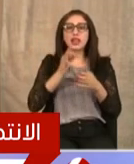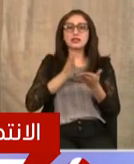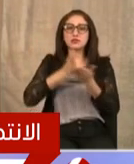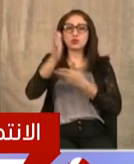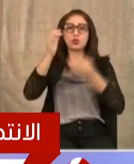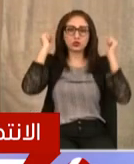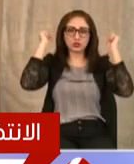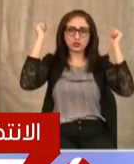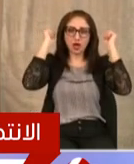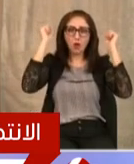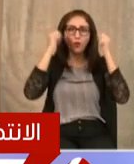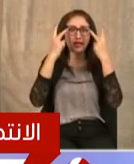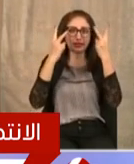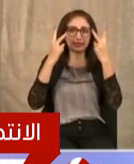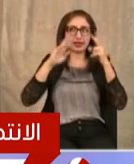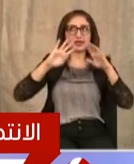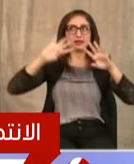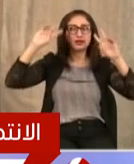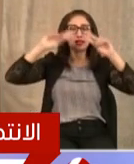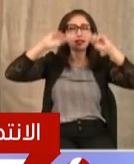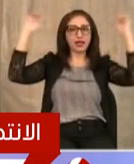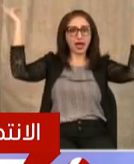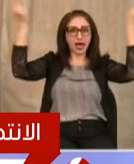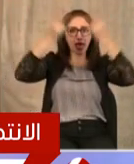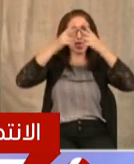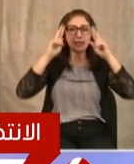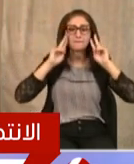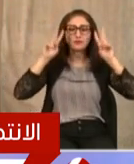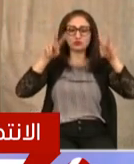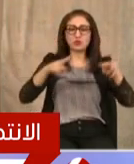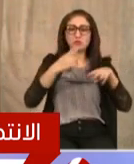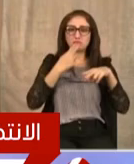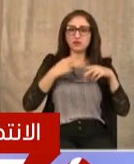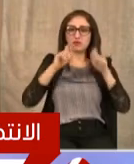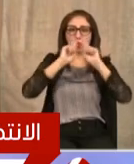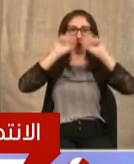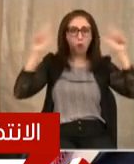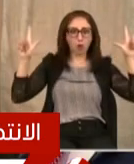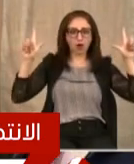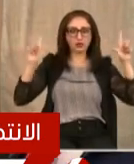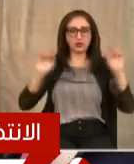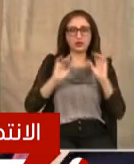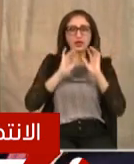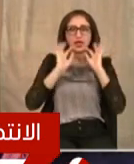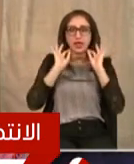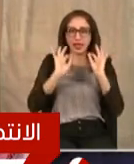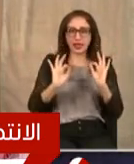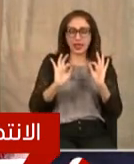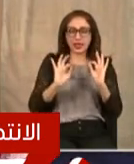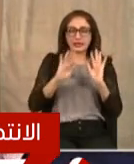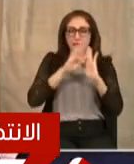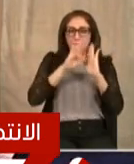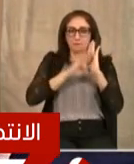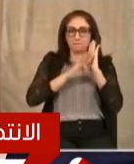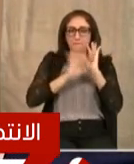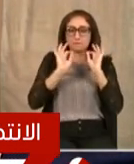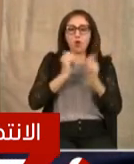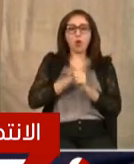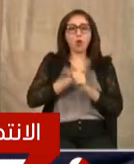شهد العالم فيهما بالنبل والطهاره عززوا قواعد الديمقراطيه